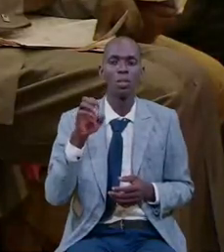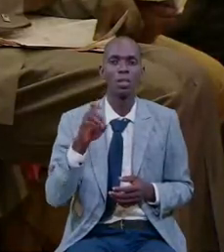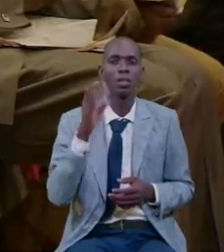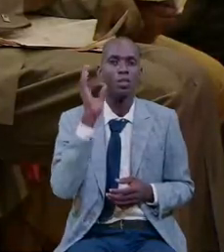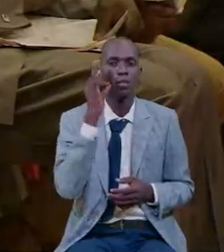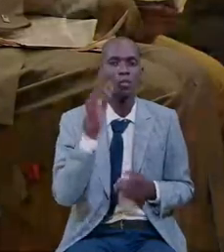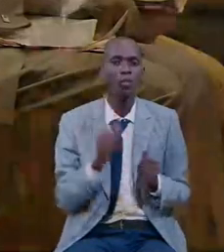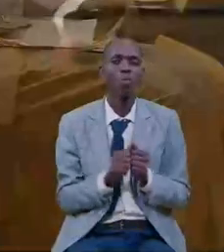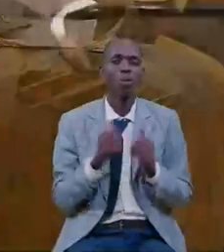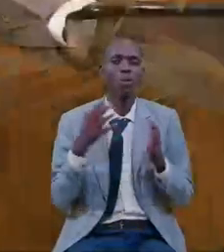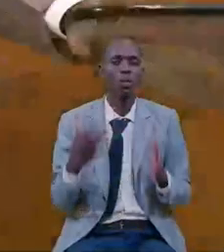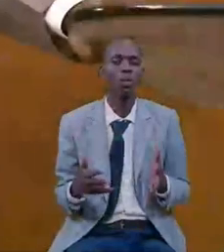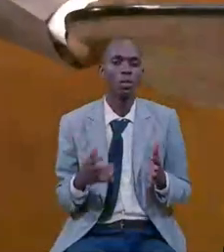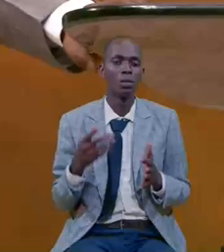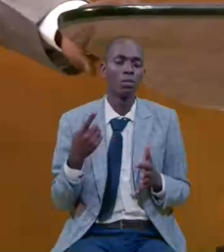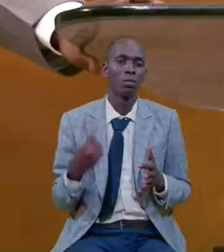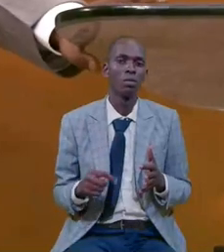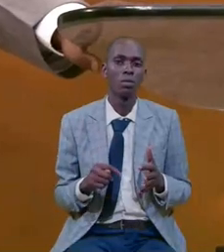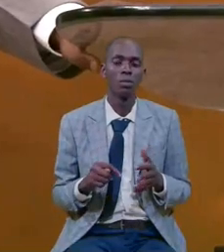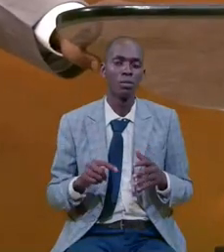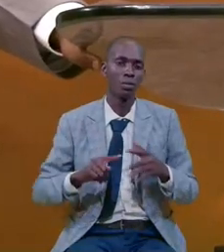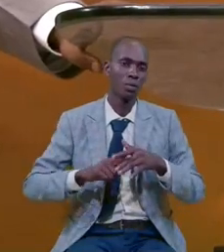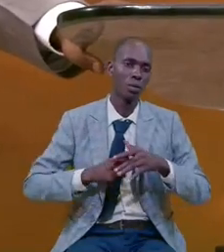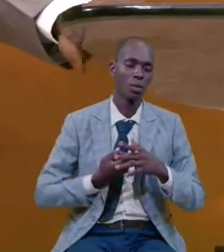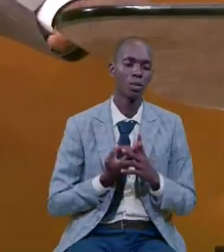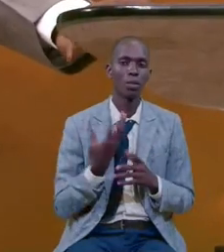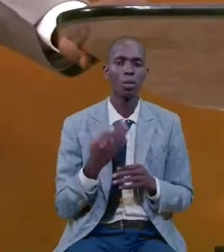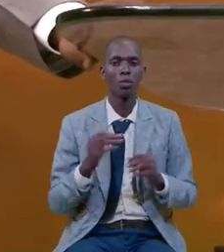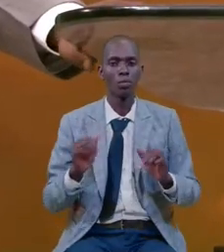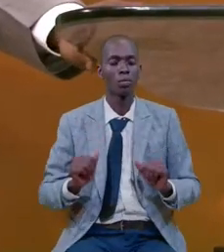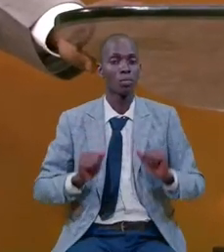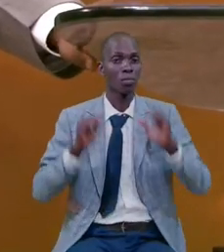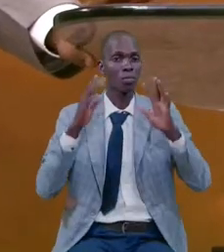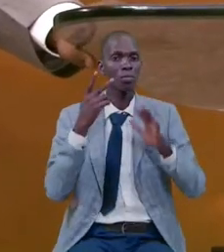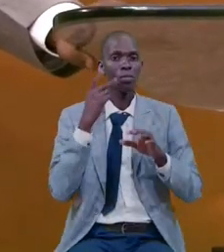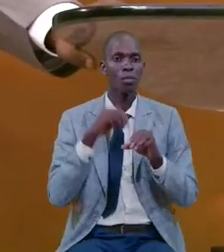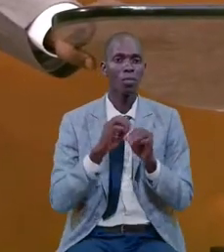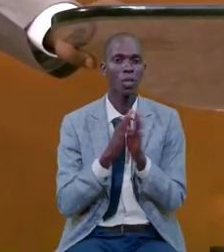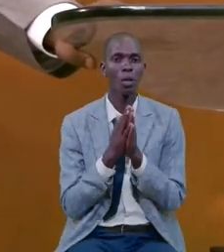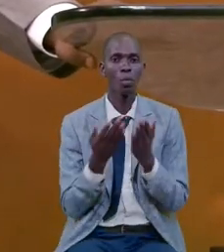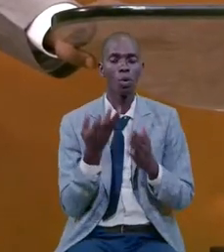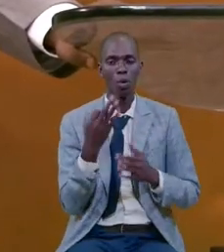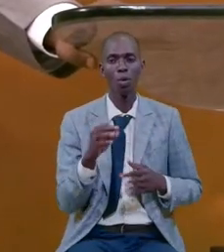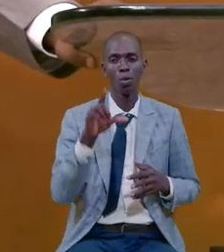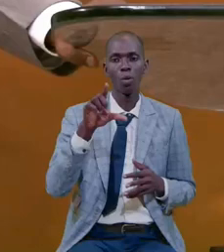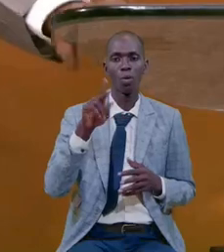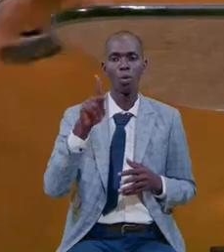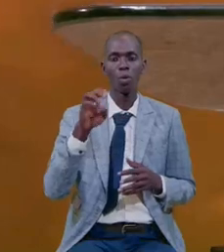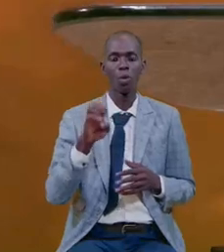fondement d'abandon. Nous allons voir Luc 16 ici.